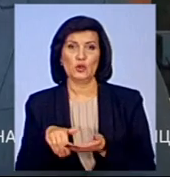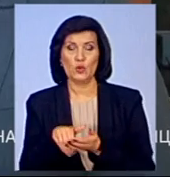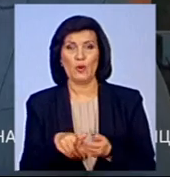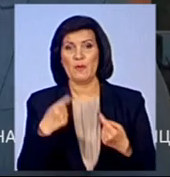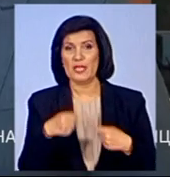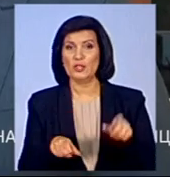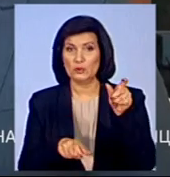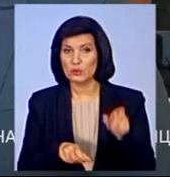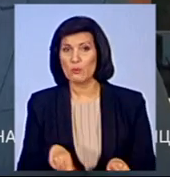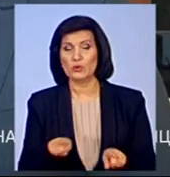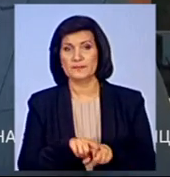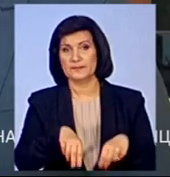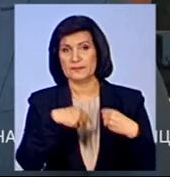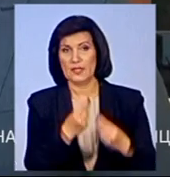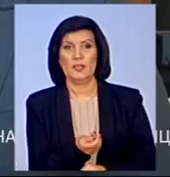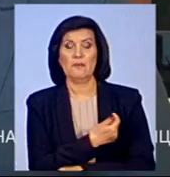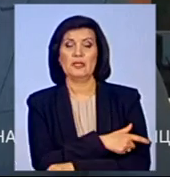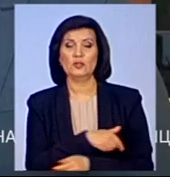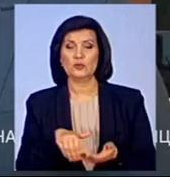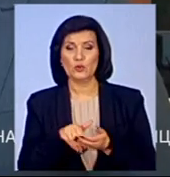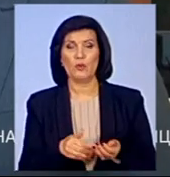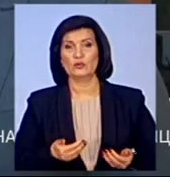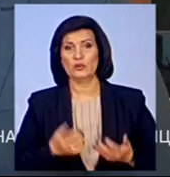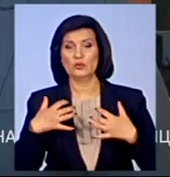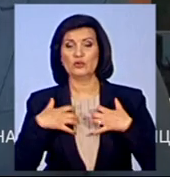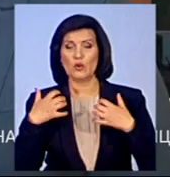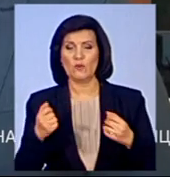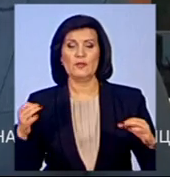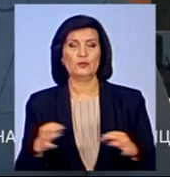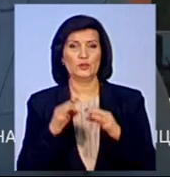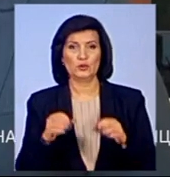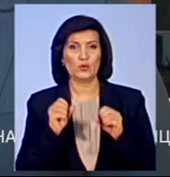Іншому також надається медична допомога, і життю і здоров'ю нічого не загрожує.